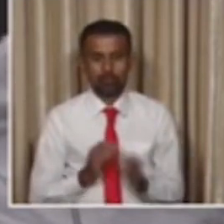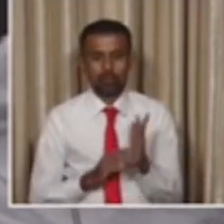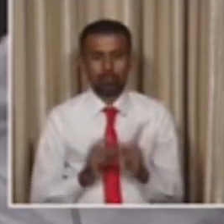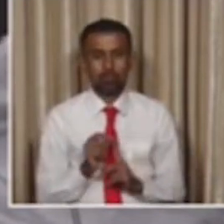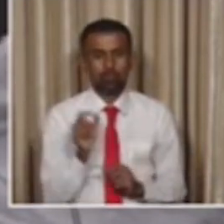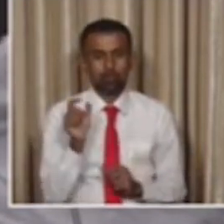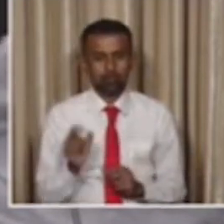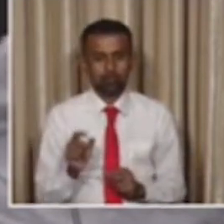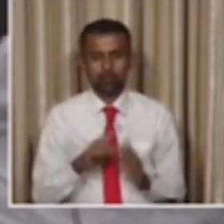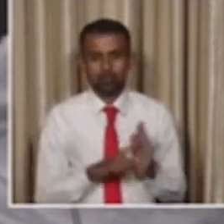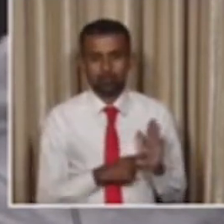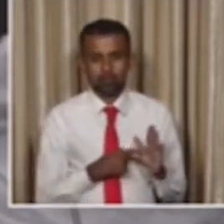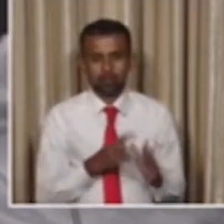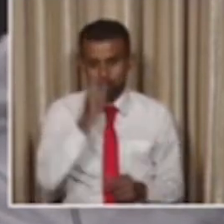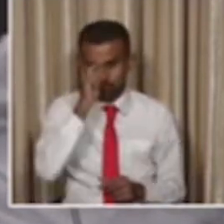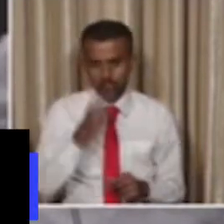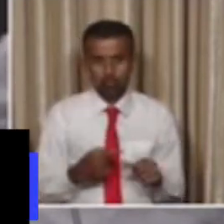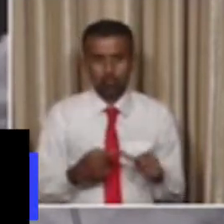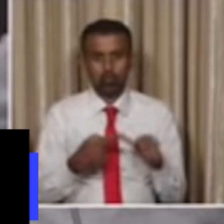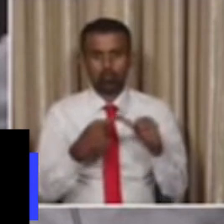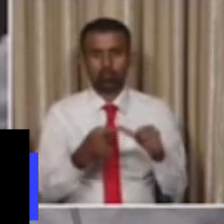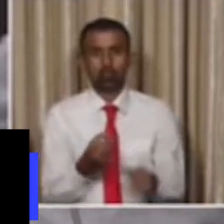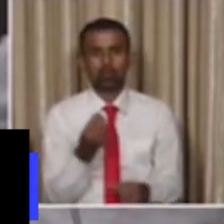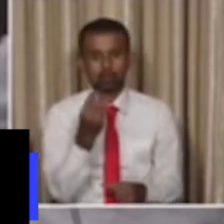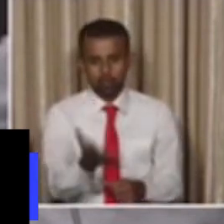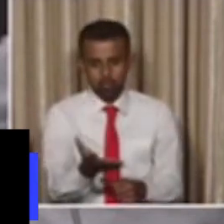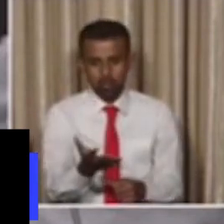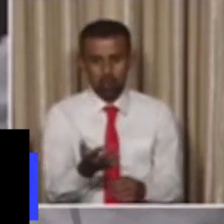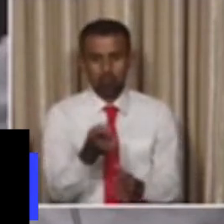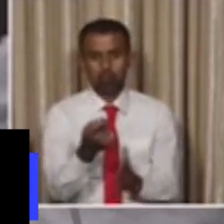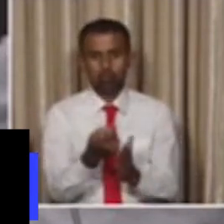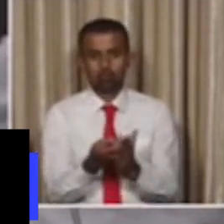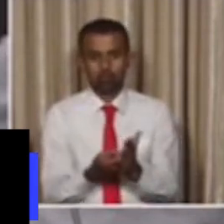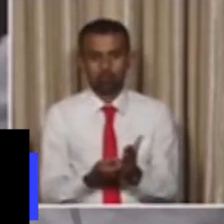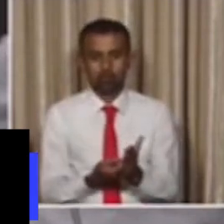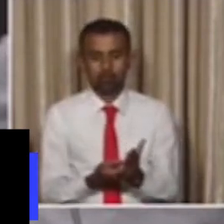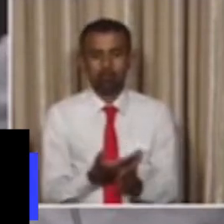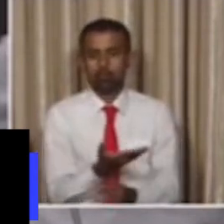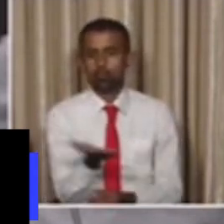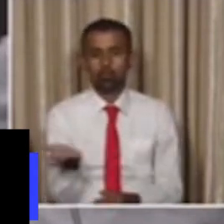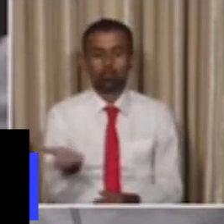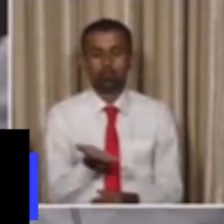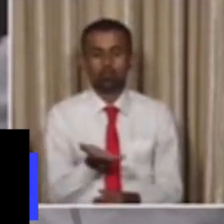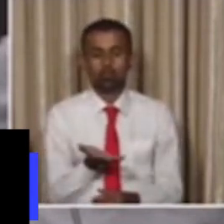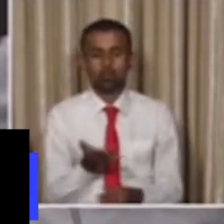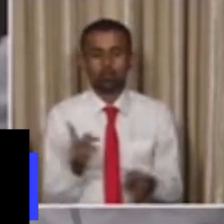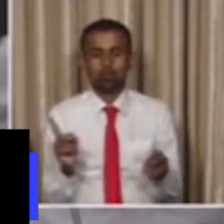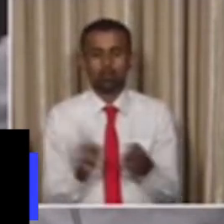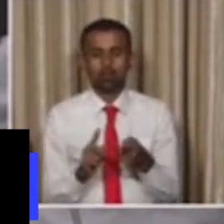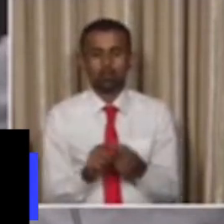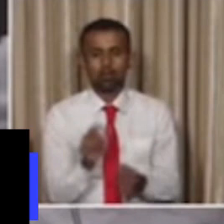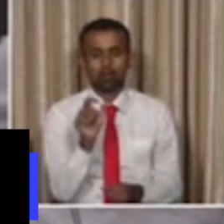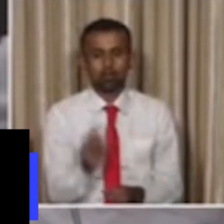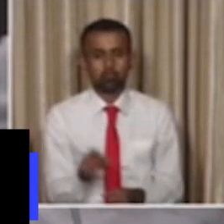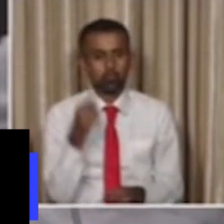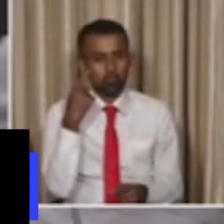අමාත්‍යතුමා ජානක වක්කමන ඇතුමා පිළිතුරු දුන්නා. ඔය චක්‍රලේඛනයේ කිසි තැනක තර්ක කරන අපේක්ෂකයෙක්